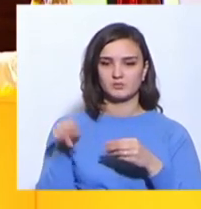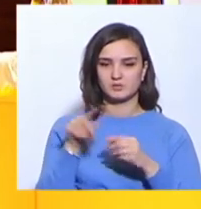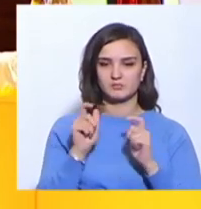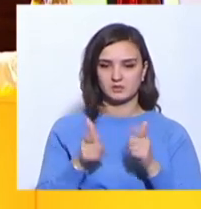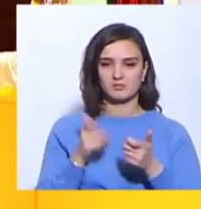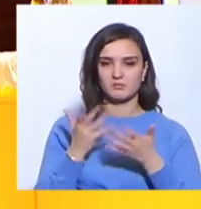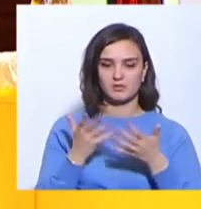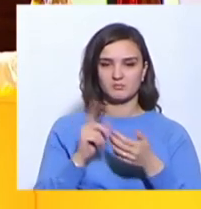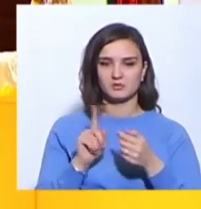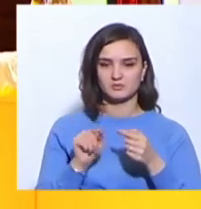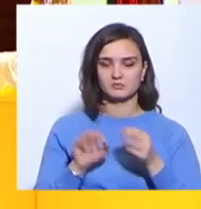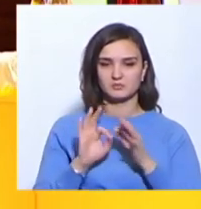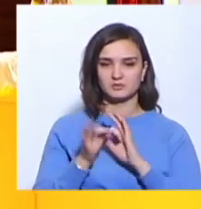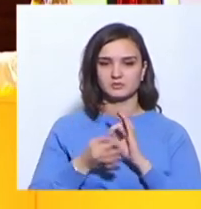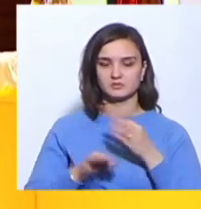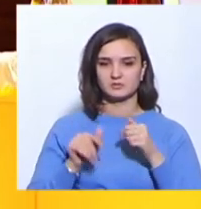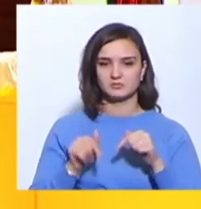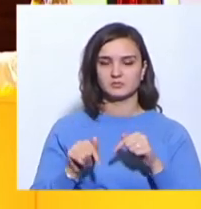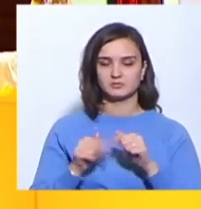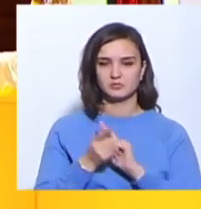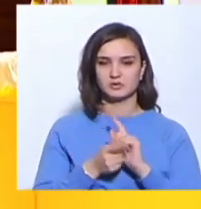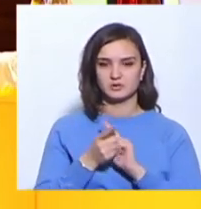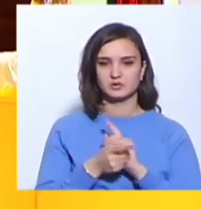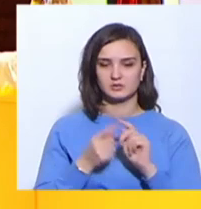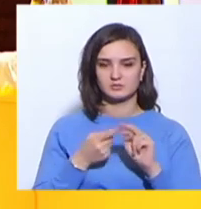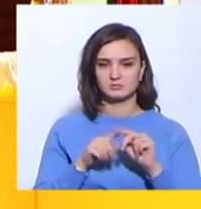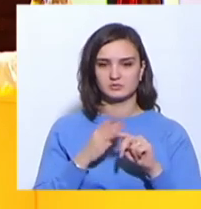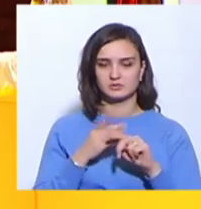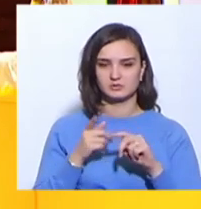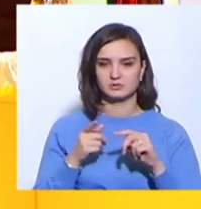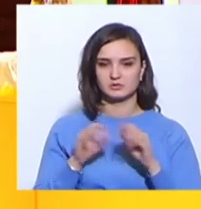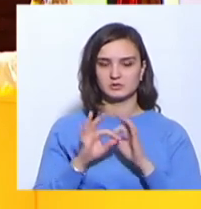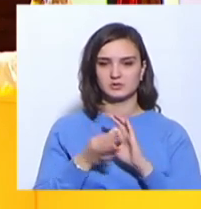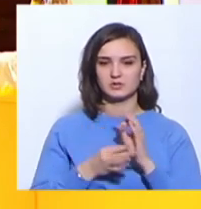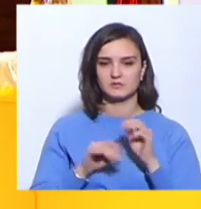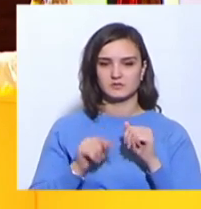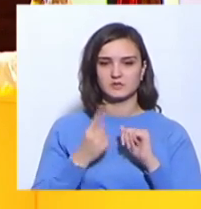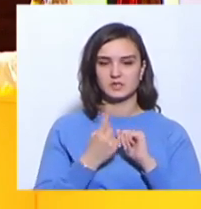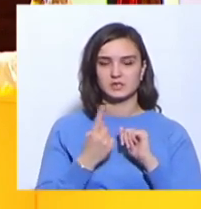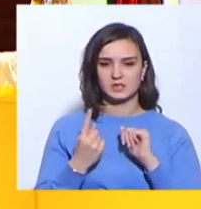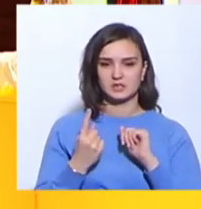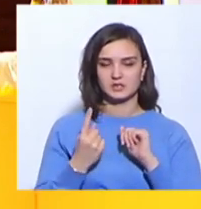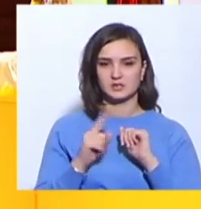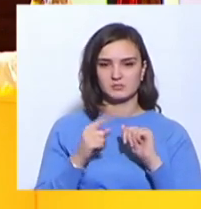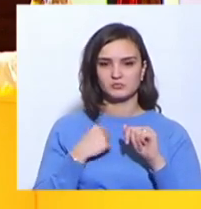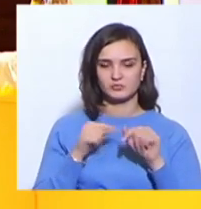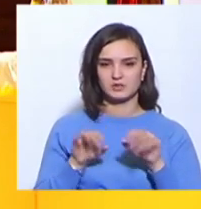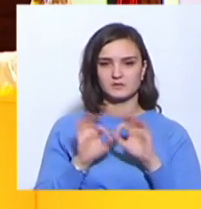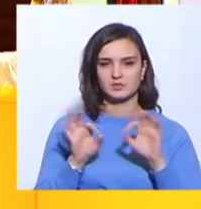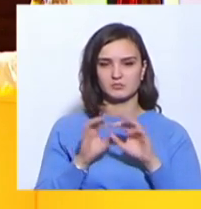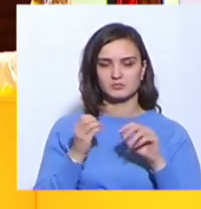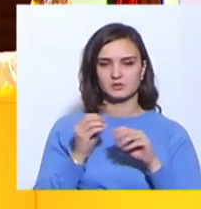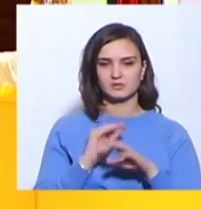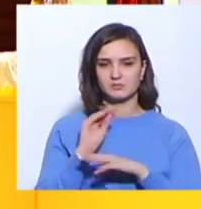რომ ნაწლავის ფლორის მოწესრიგება, ეს არის ნაწლავის ჯანმრთელობის ერთ-ერთი წინაპირობა, მით უმეტეს, რომ ჩვენაც ვლაპარაკობთ